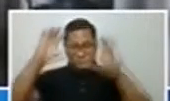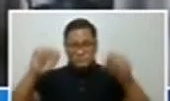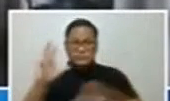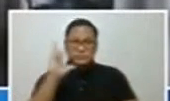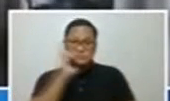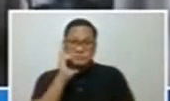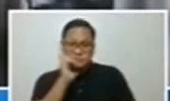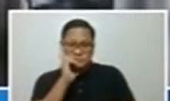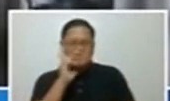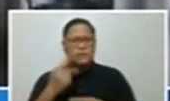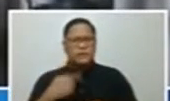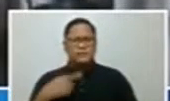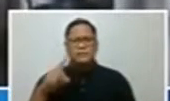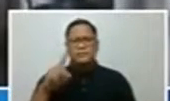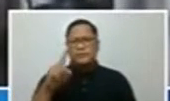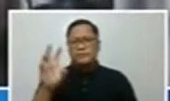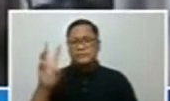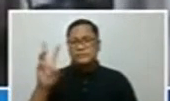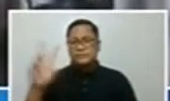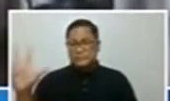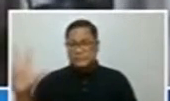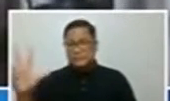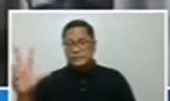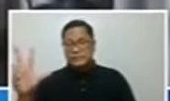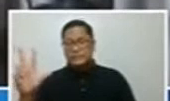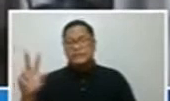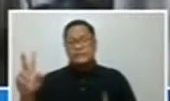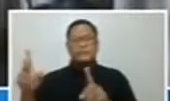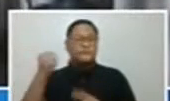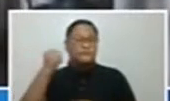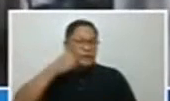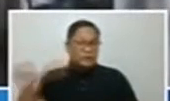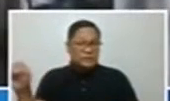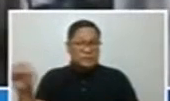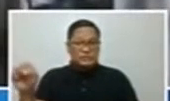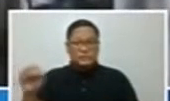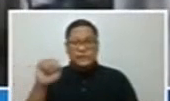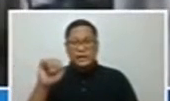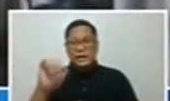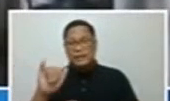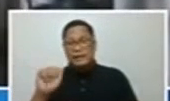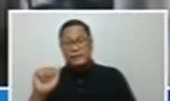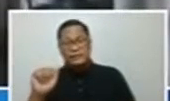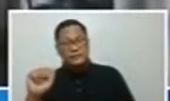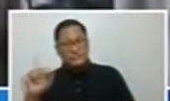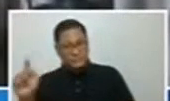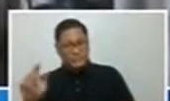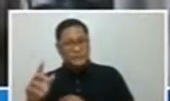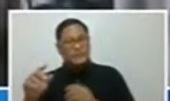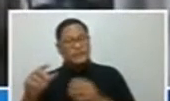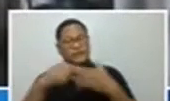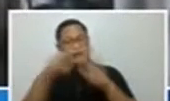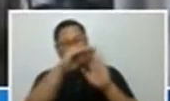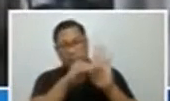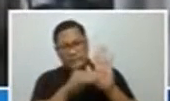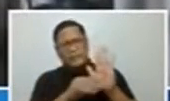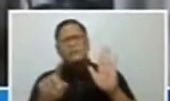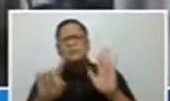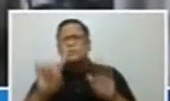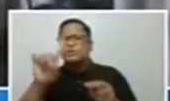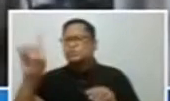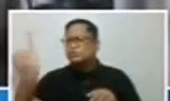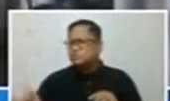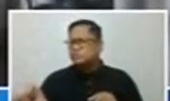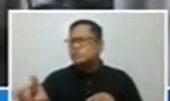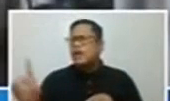saka criminal cases. Ang criminal cases ay hinahandle ng CIDG. At sa total na 264 cases